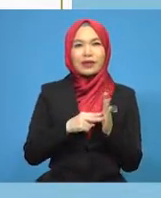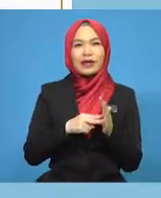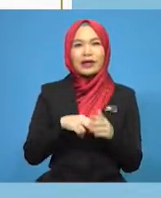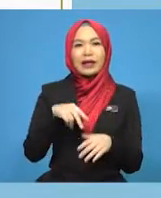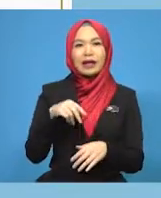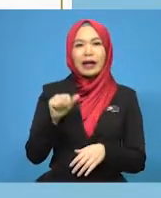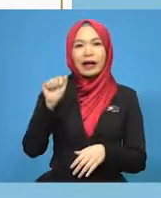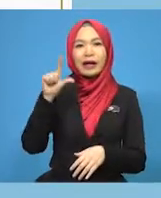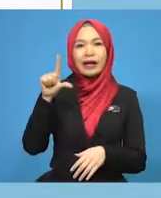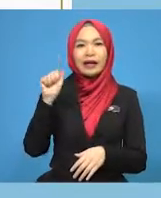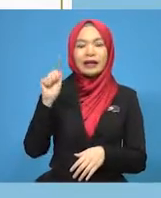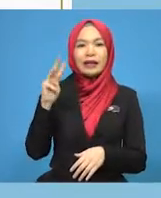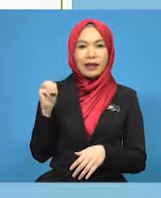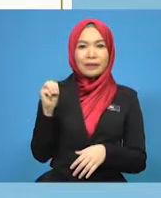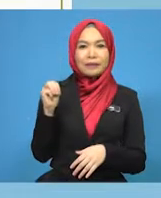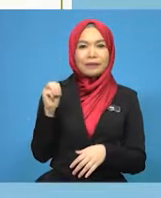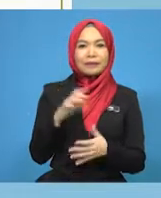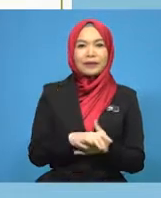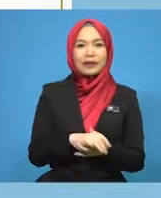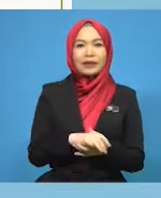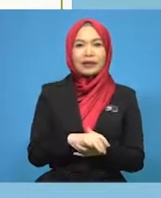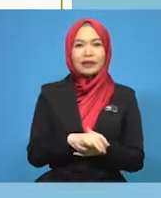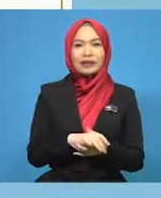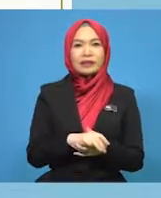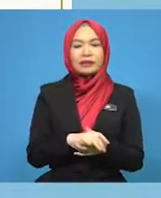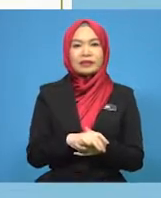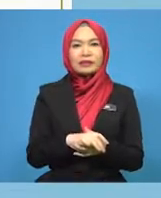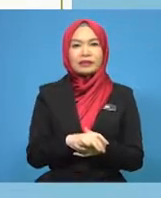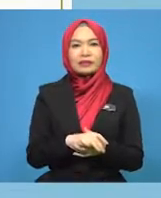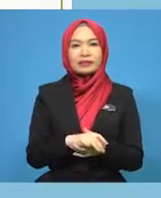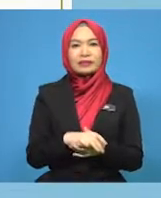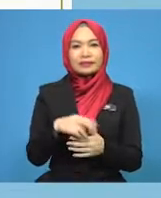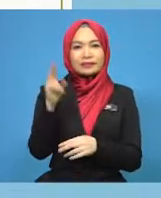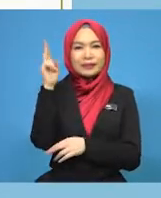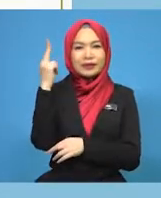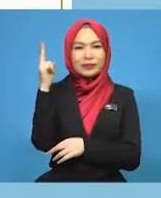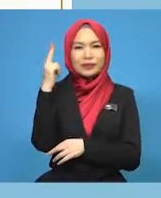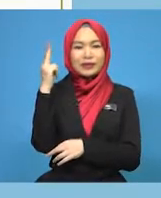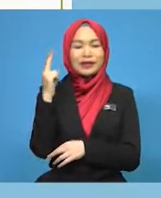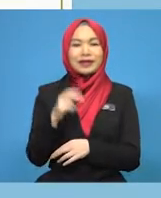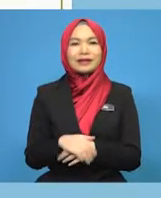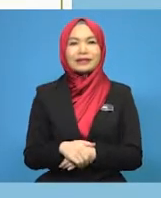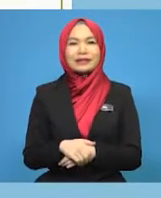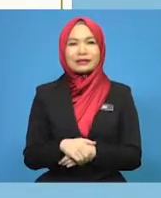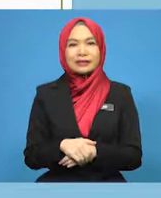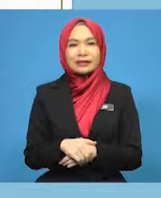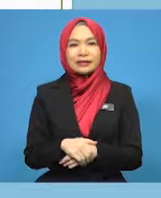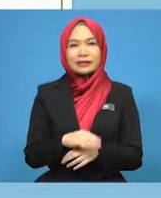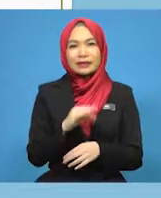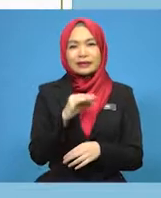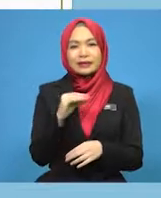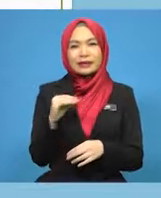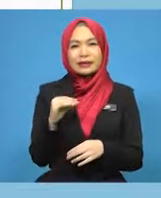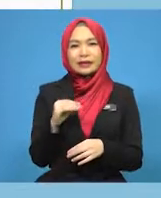Ia melambangkan kesegaran, kedamaian dan rekreasi mahupun santai. Mengikut pandangan